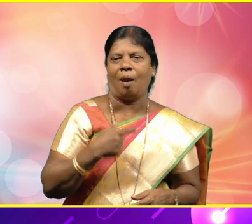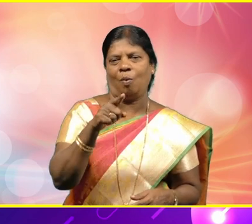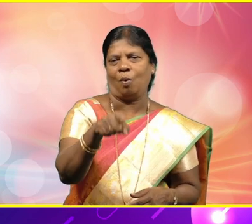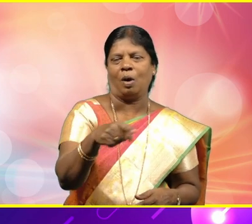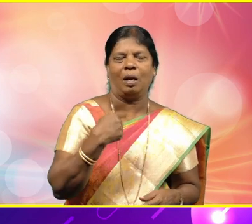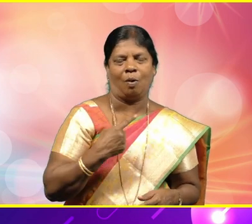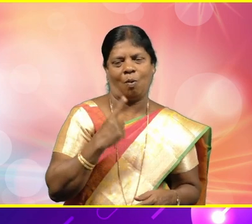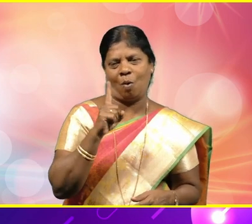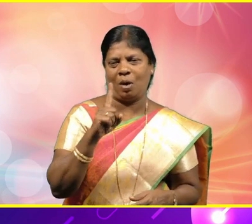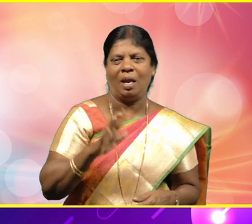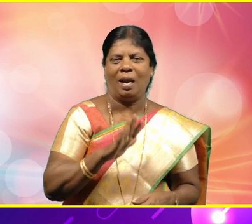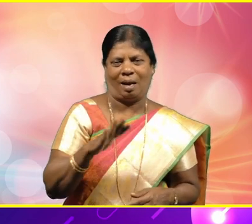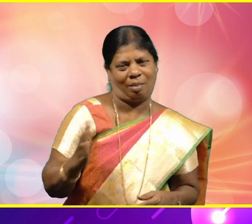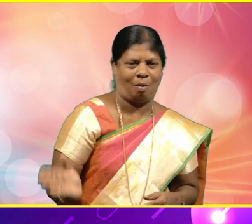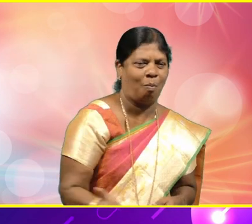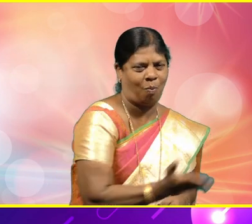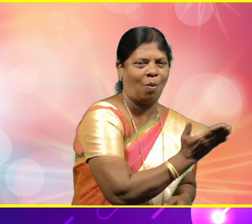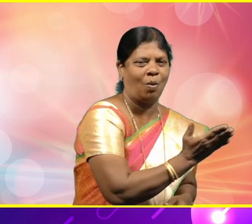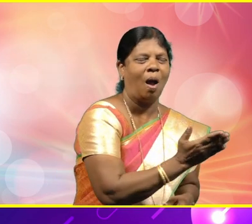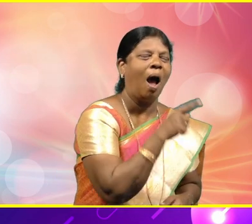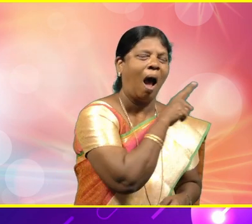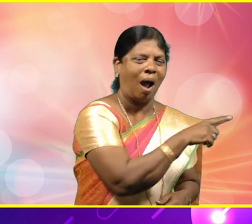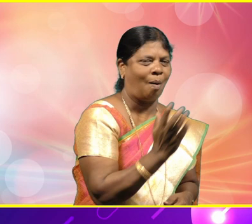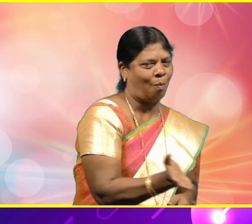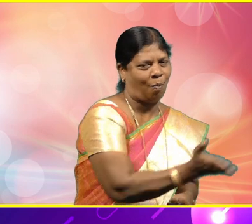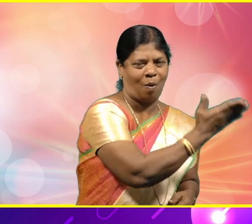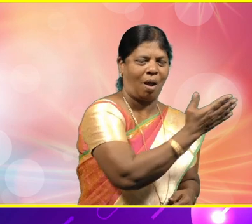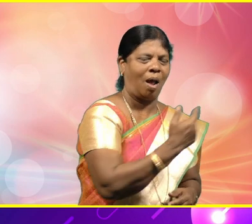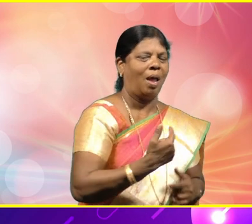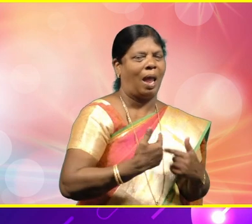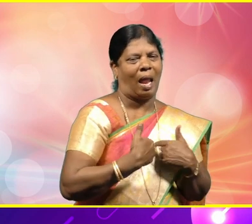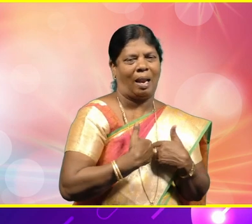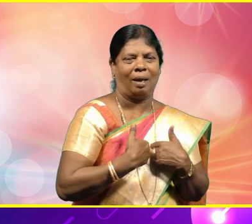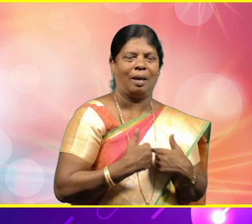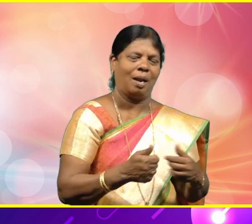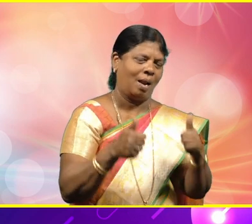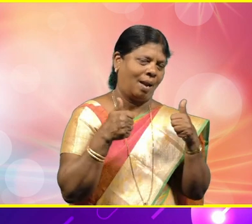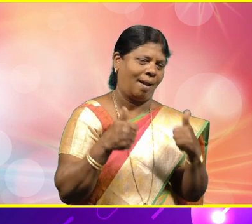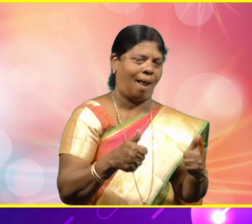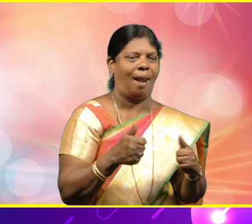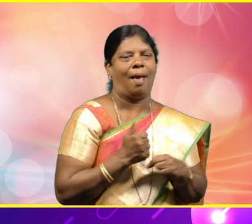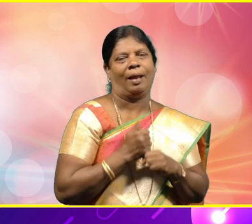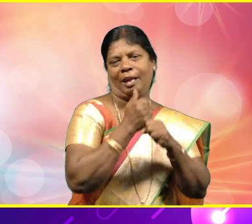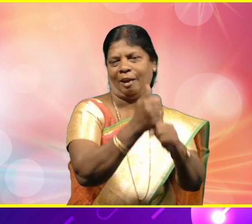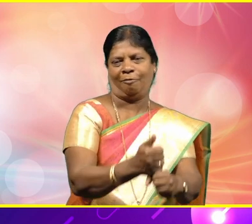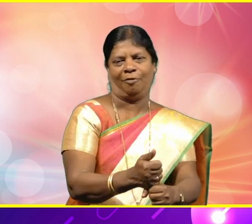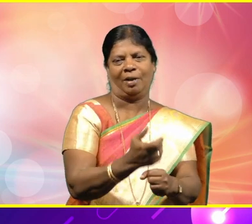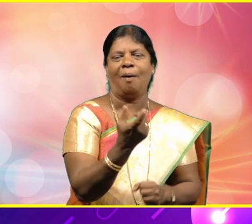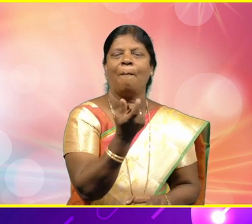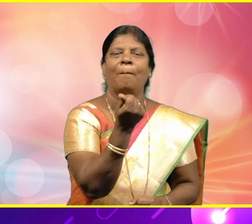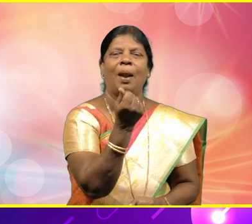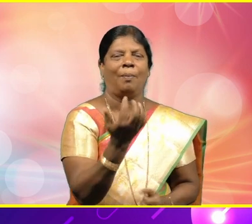நான் இன்று ஒரு இடத்திற்கு போக வேண்டும், அங்கே போனால் எனக்கு நல்ல பரிசு